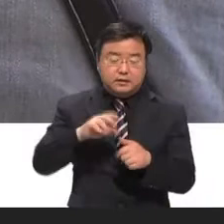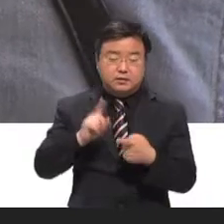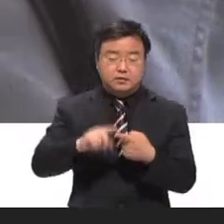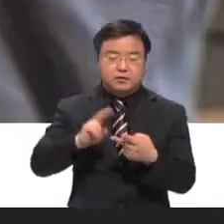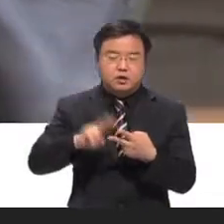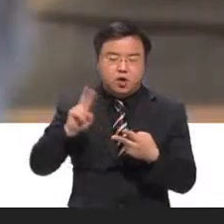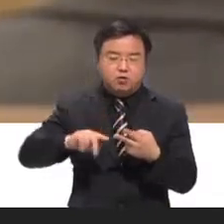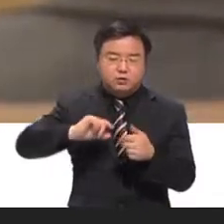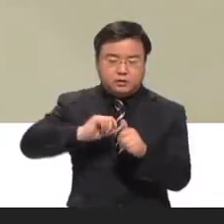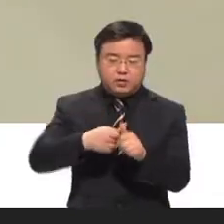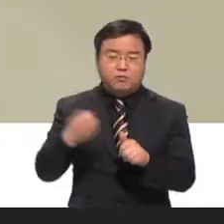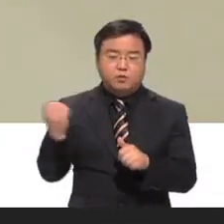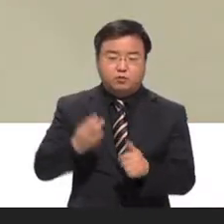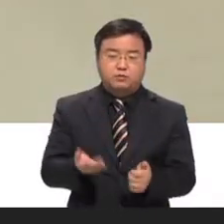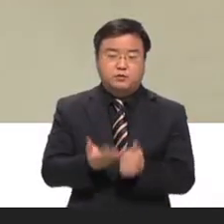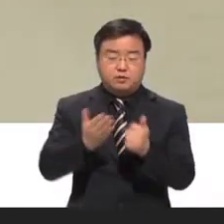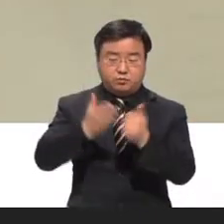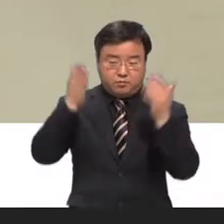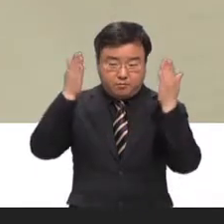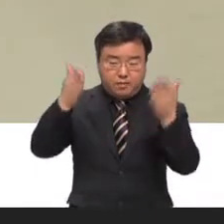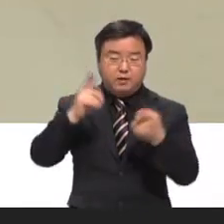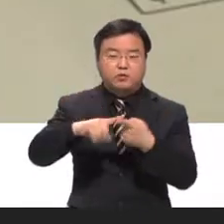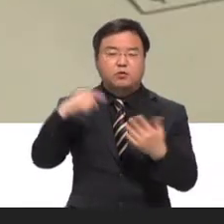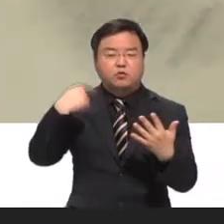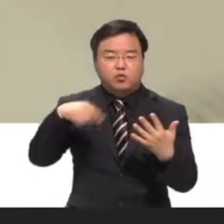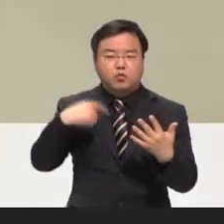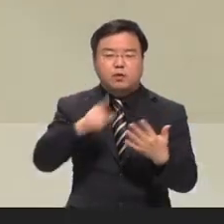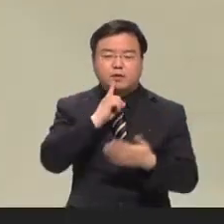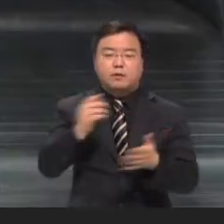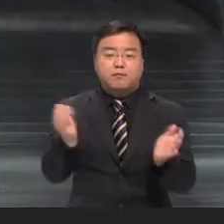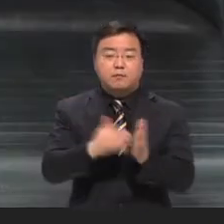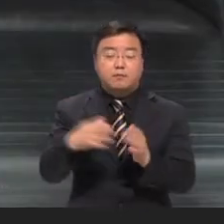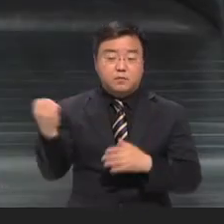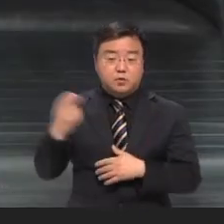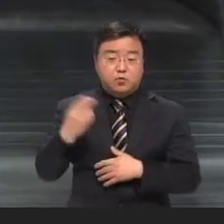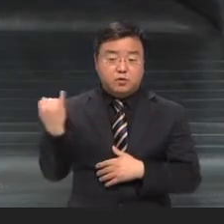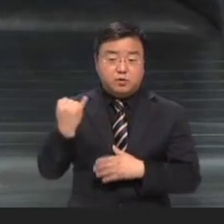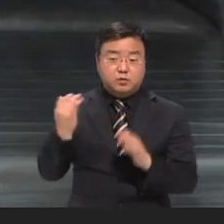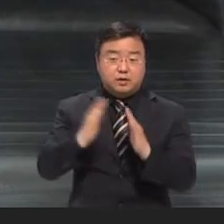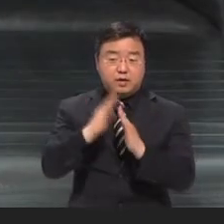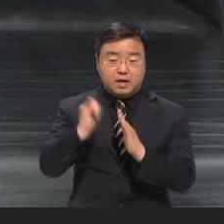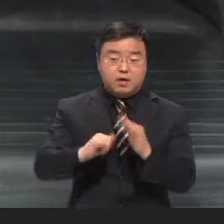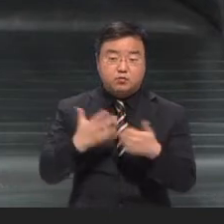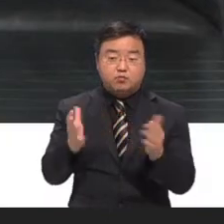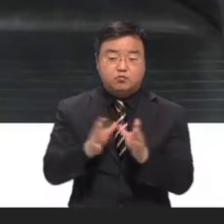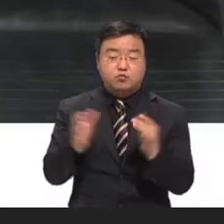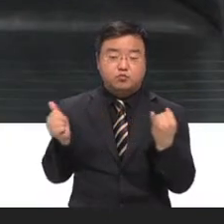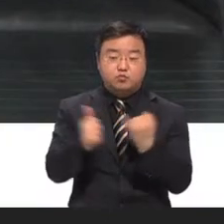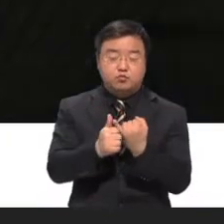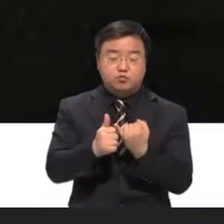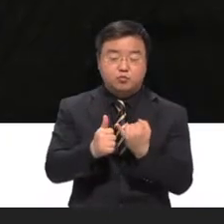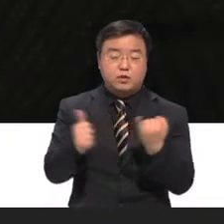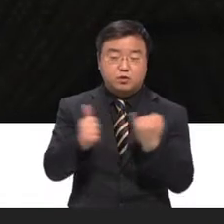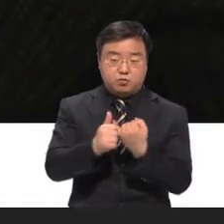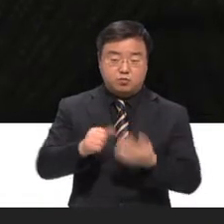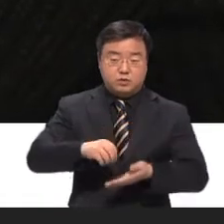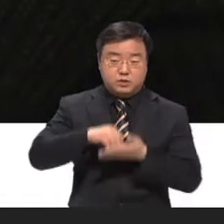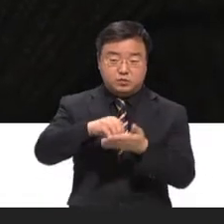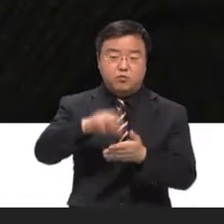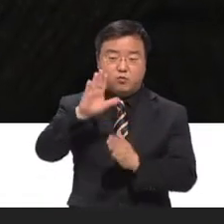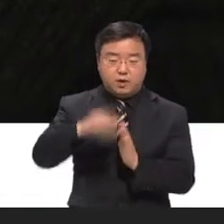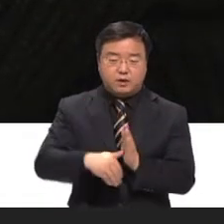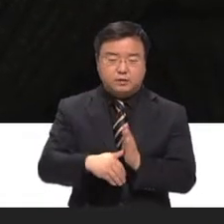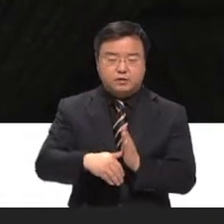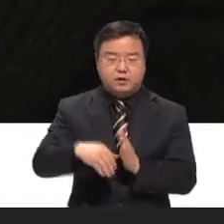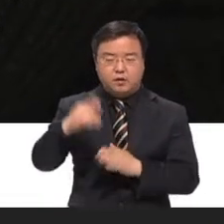또 자녀 양육 방향 등을 교육하겠다고 했습니다. 또 여성가족부에서도 이 부부가 혼인신고를 할 때 부모 교육을 좀 받게